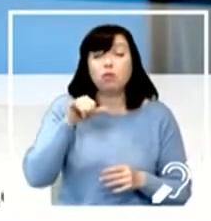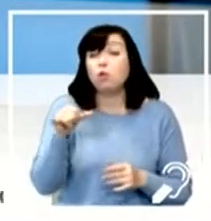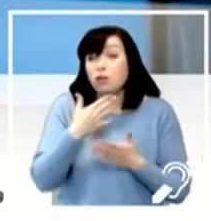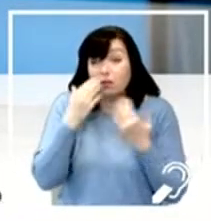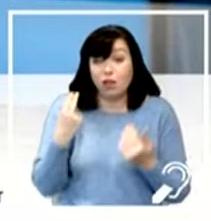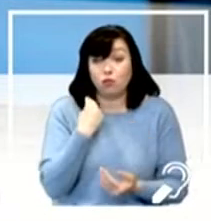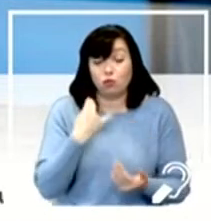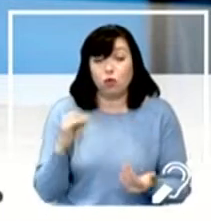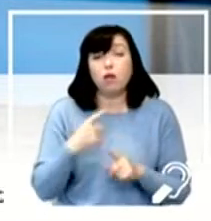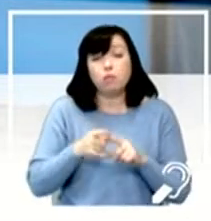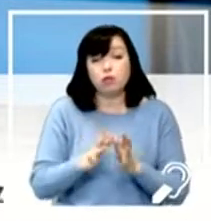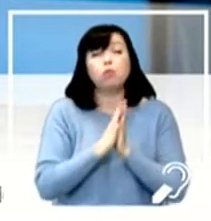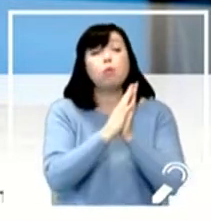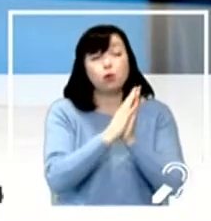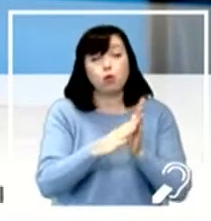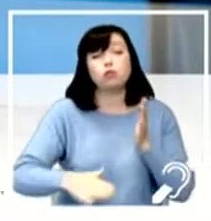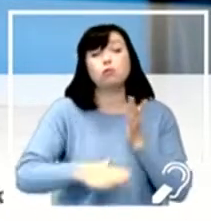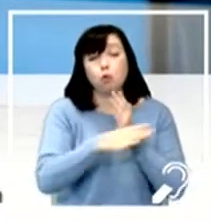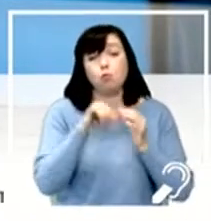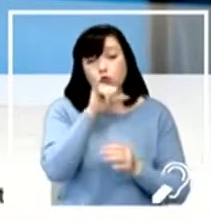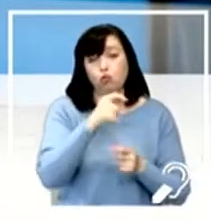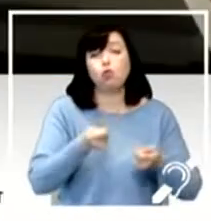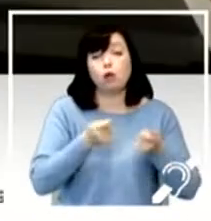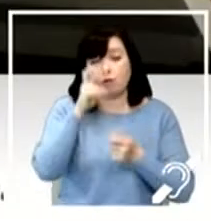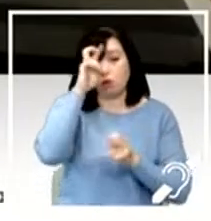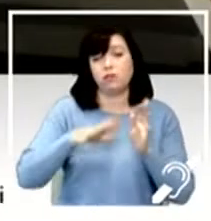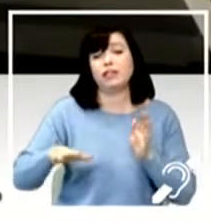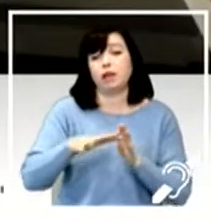datorii și cere ajutorul autorităților centrale.